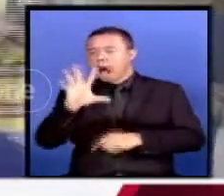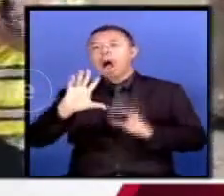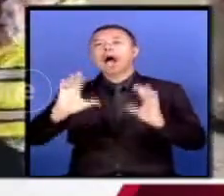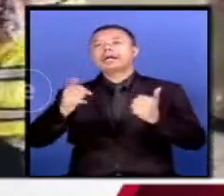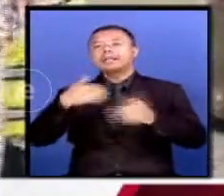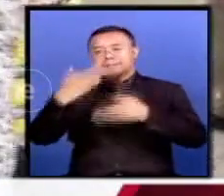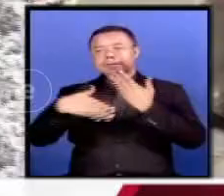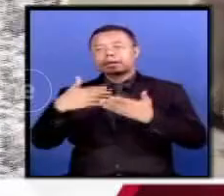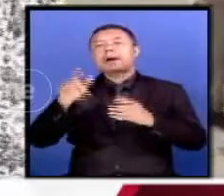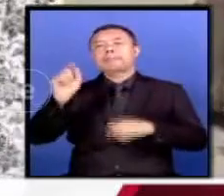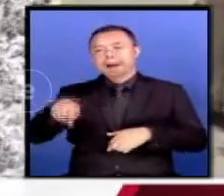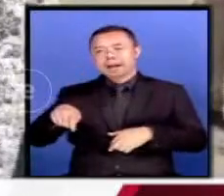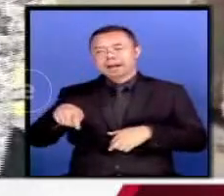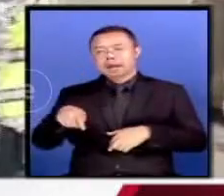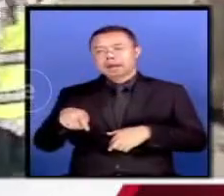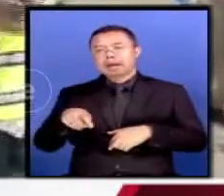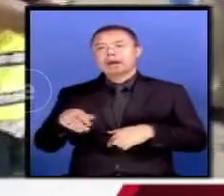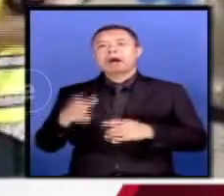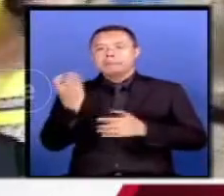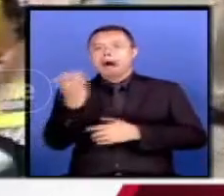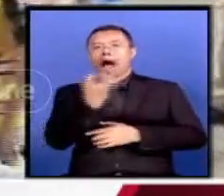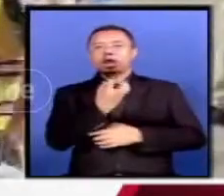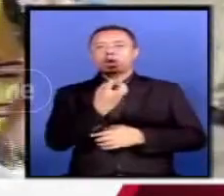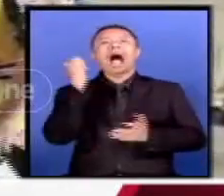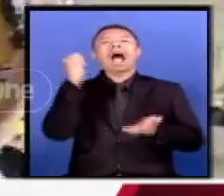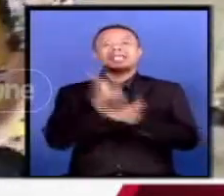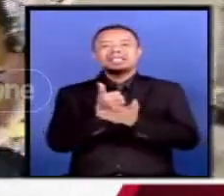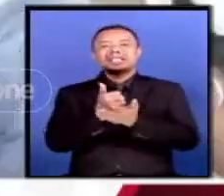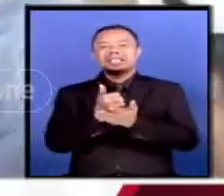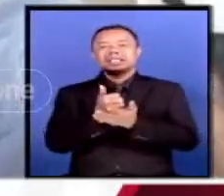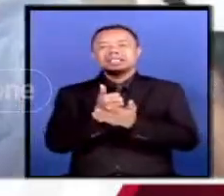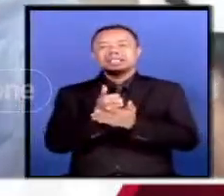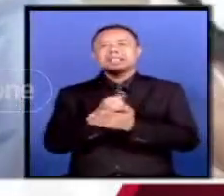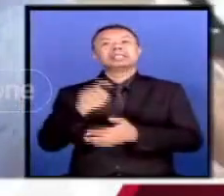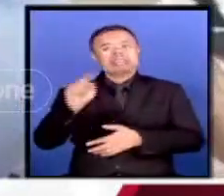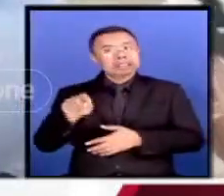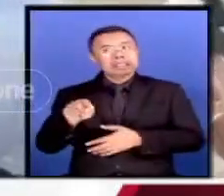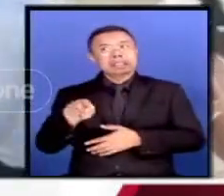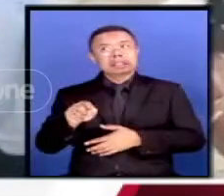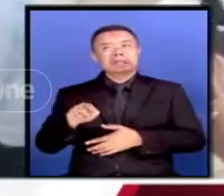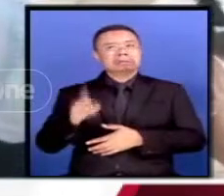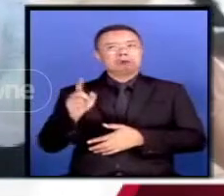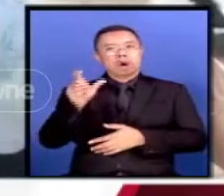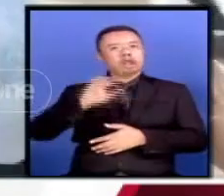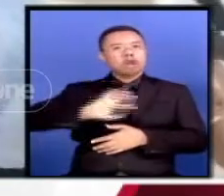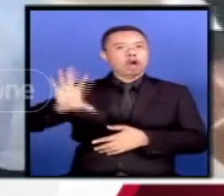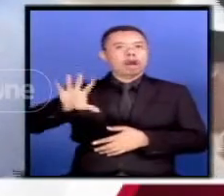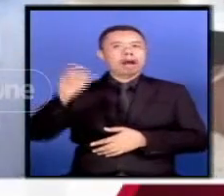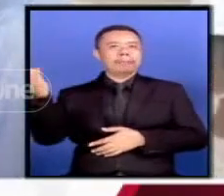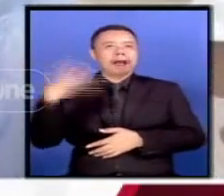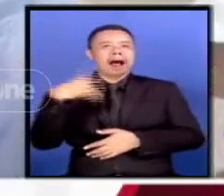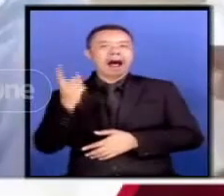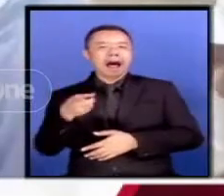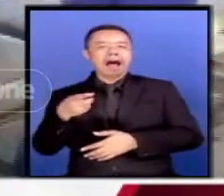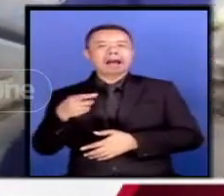perusahaan ini menggunakan ekstraksi batuan aspal murni. Hal ini pun sekaligus menepis rumor produk dari